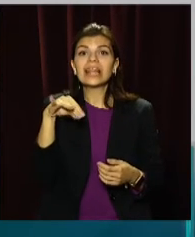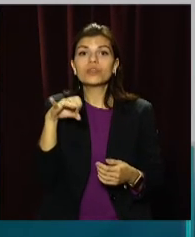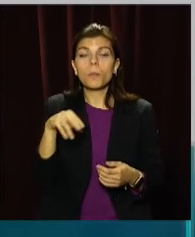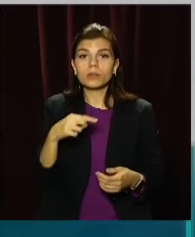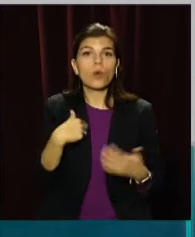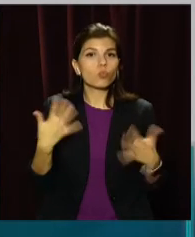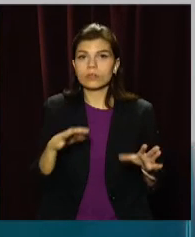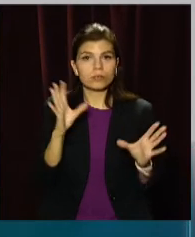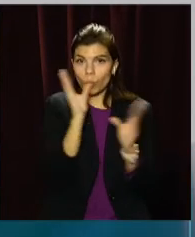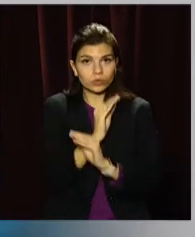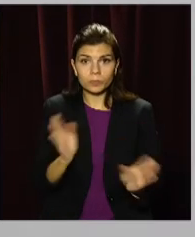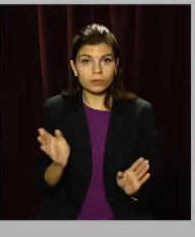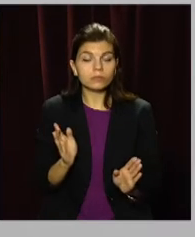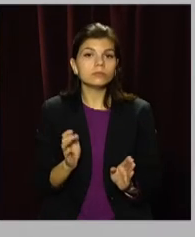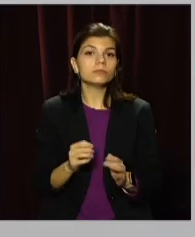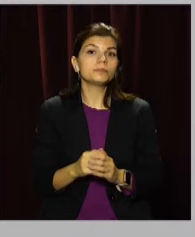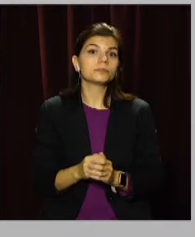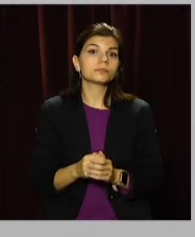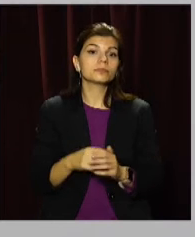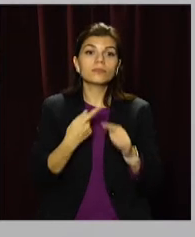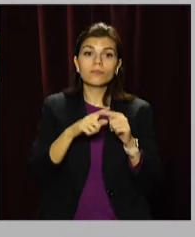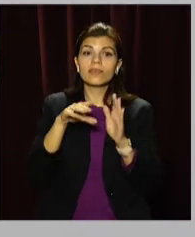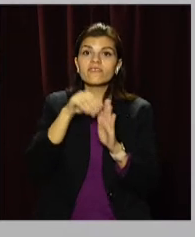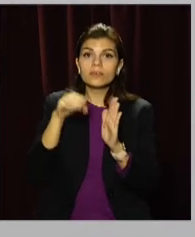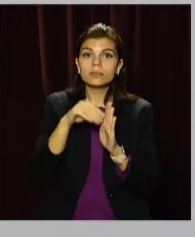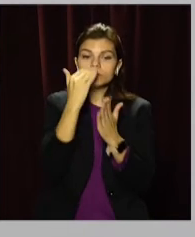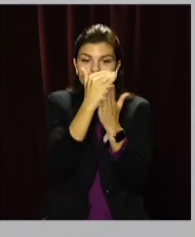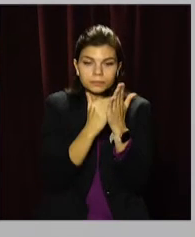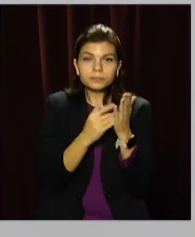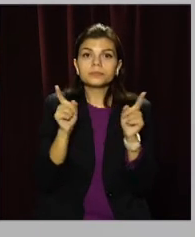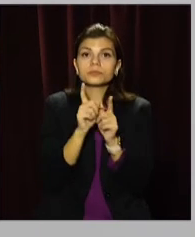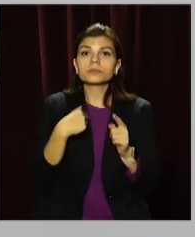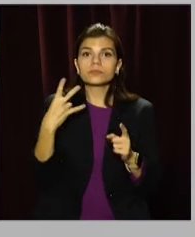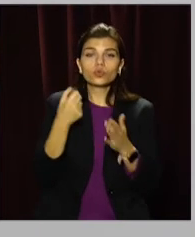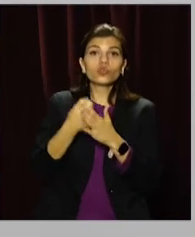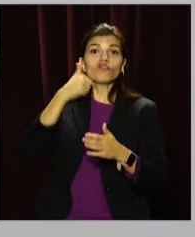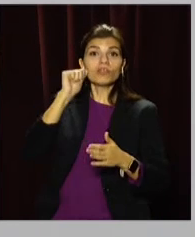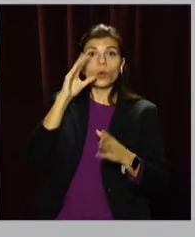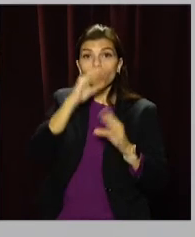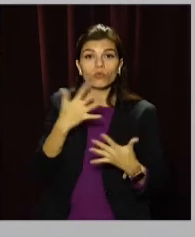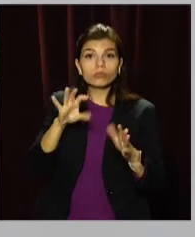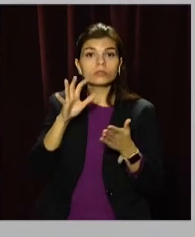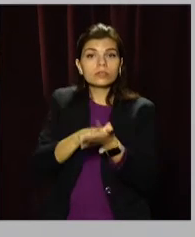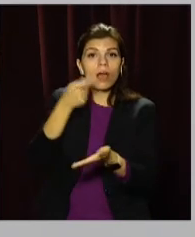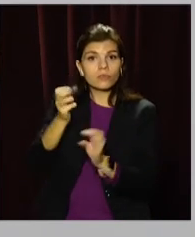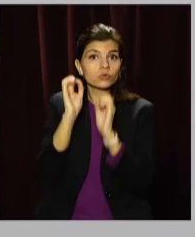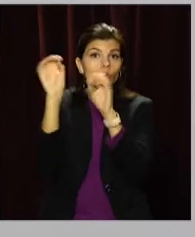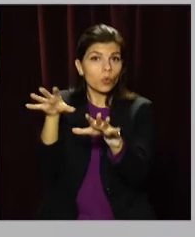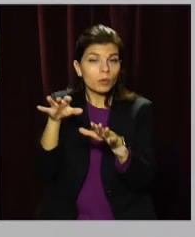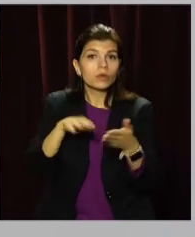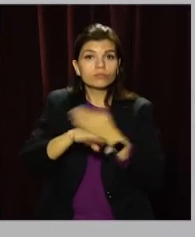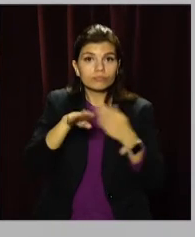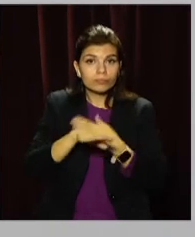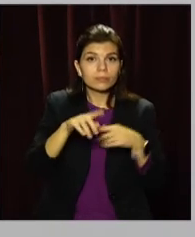ми вже не встигаємо, бо згідно виборчого кодексу нам треба було до вчорашнього дня